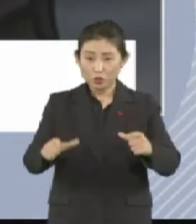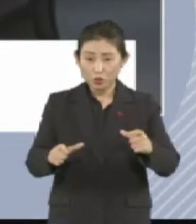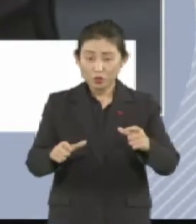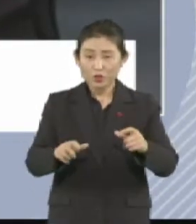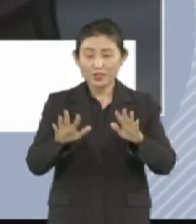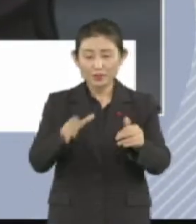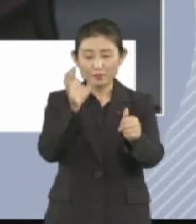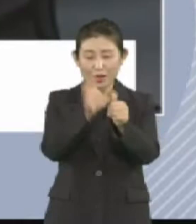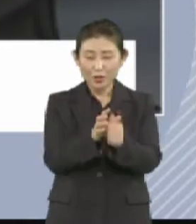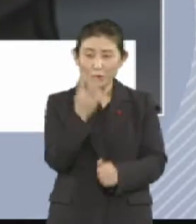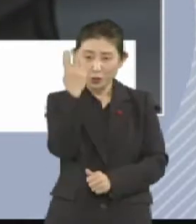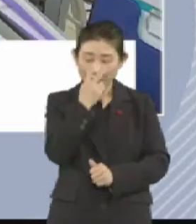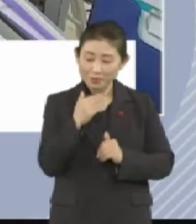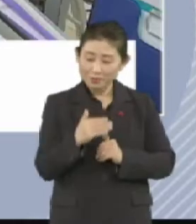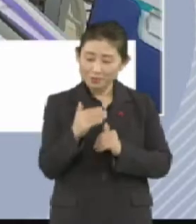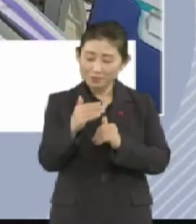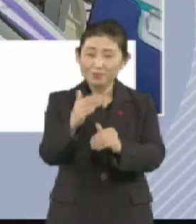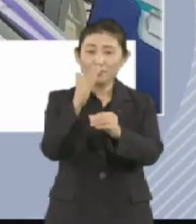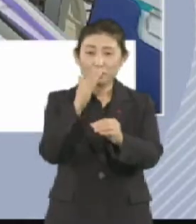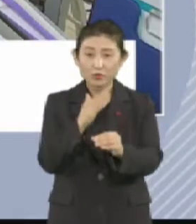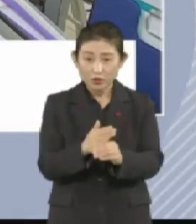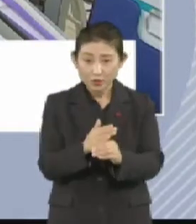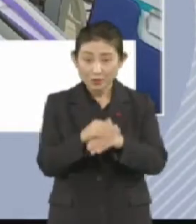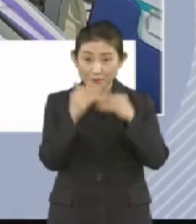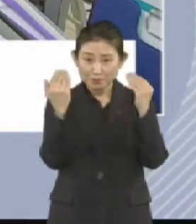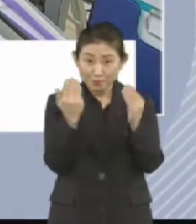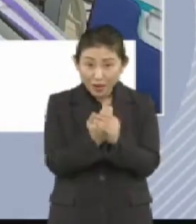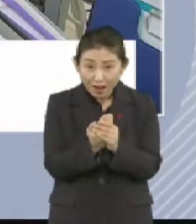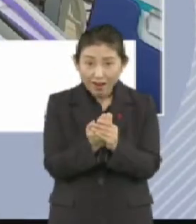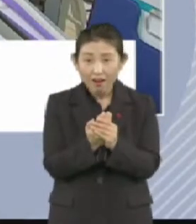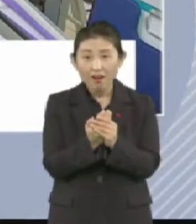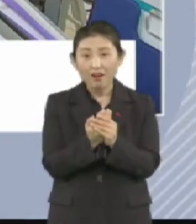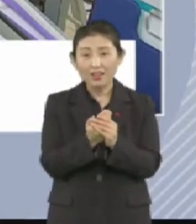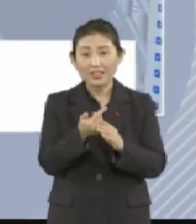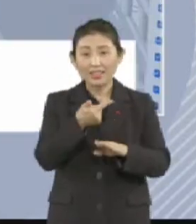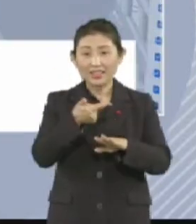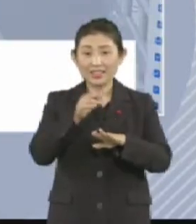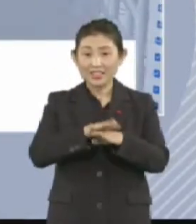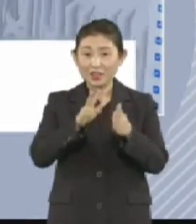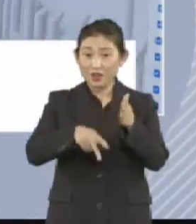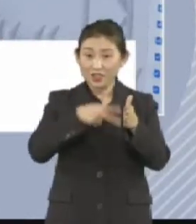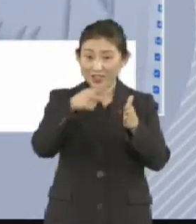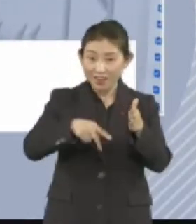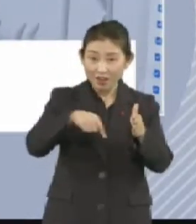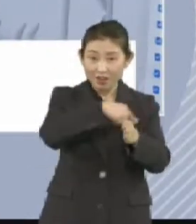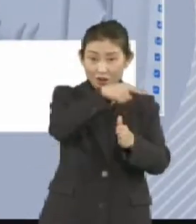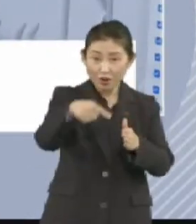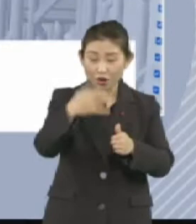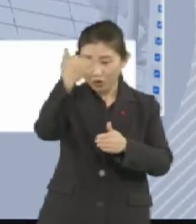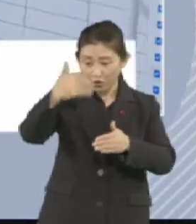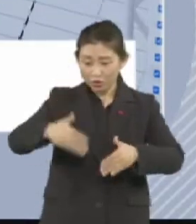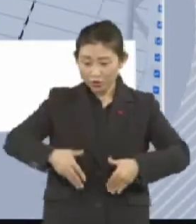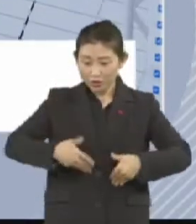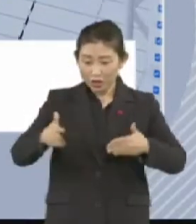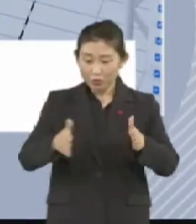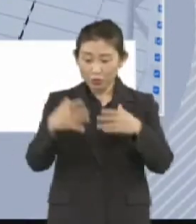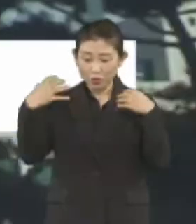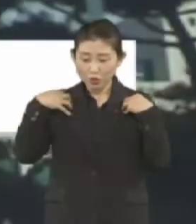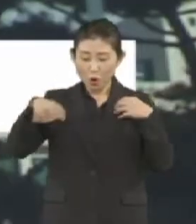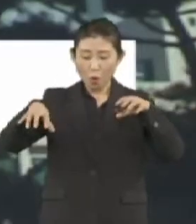용역계획도 지금 차곡차곡 진행이 됐는데요. 이것이 완료가 되면 대전역과 그리고 충남 도청사